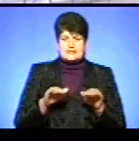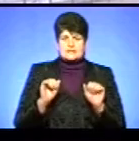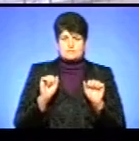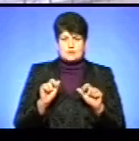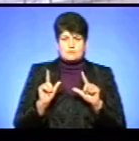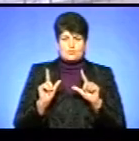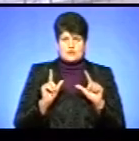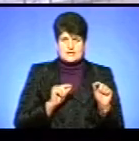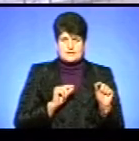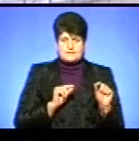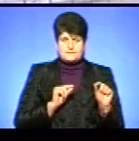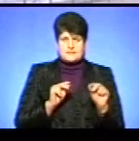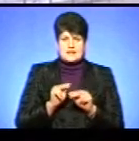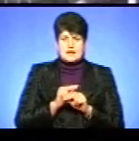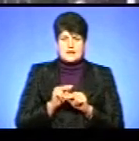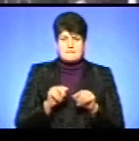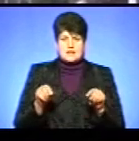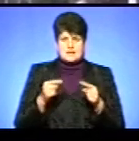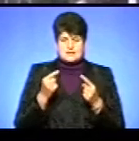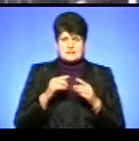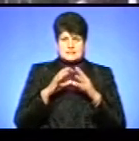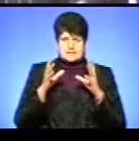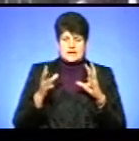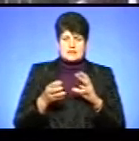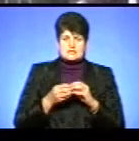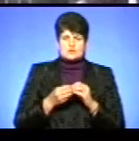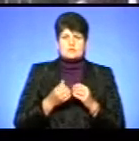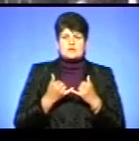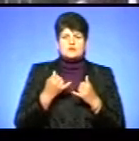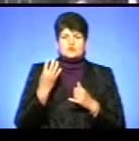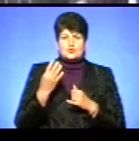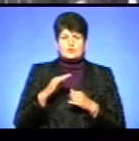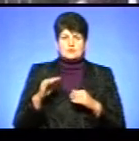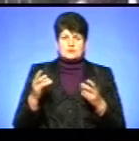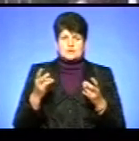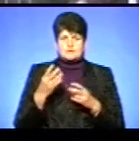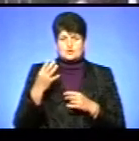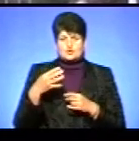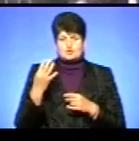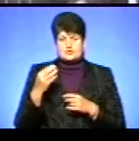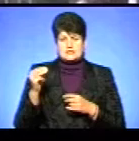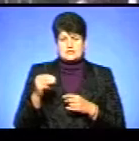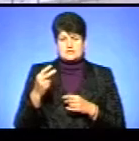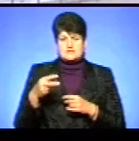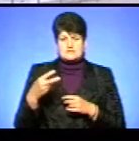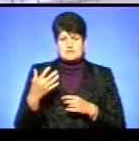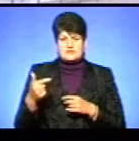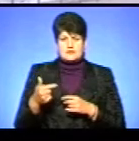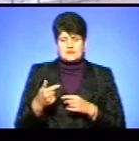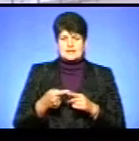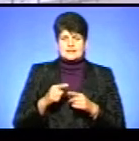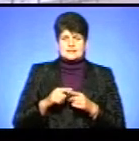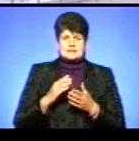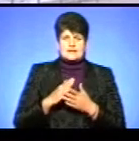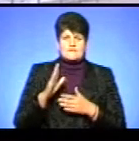поїхати на ці реабілітації. В загальній сумі для 4 діток потрібно збирати 44 025 гривень. Це є